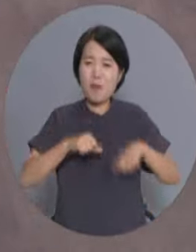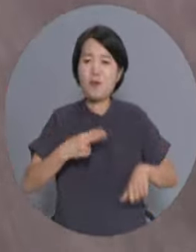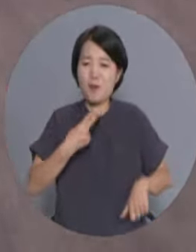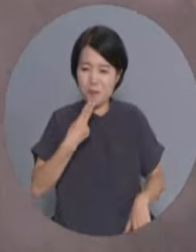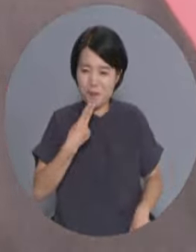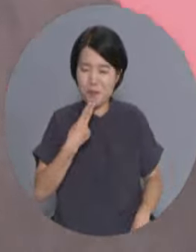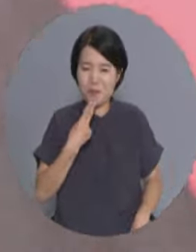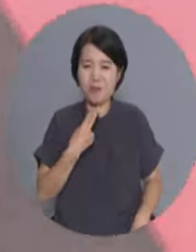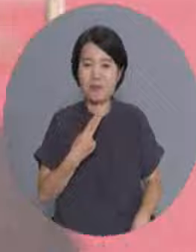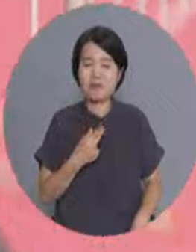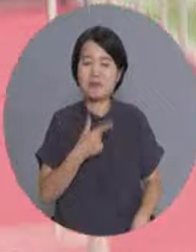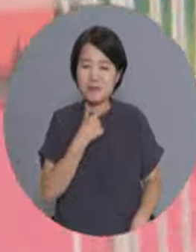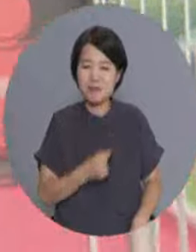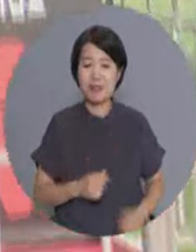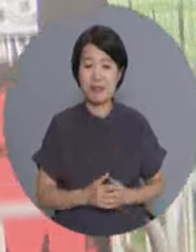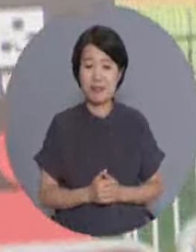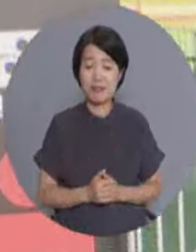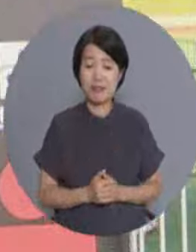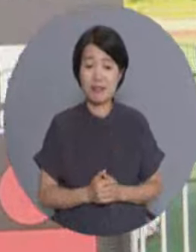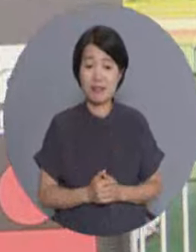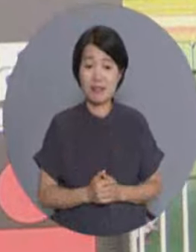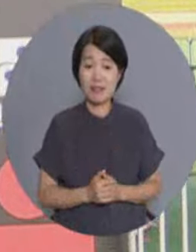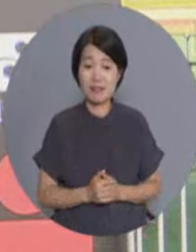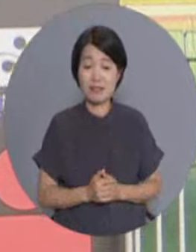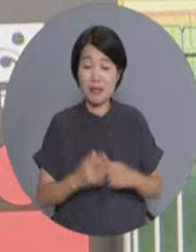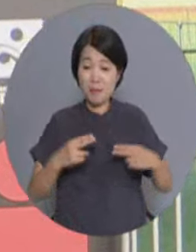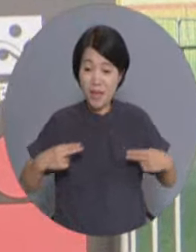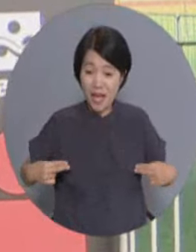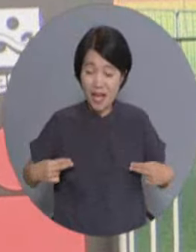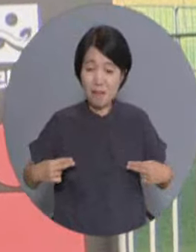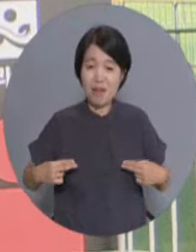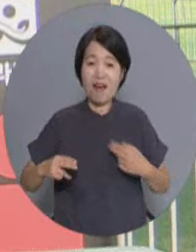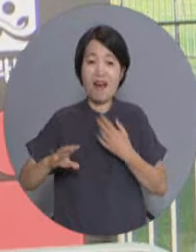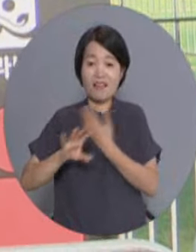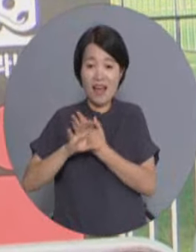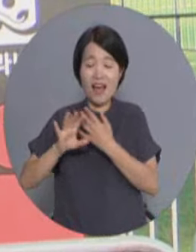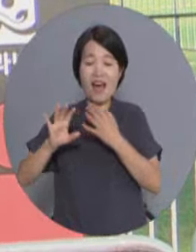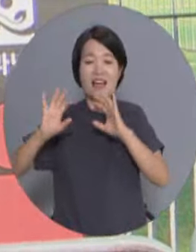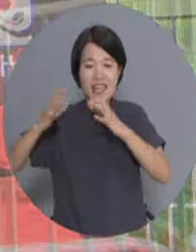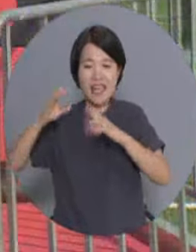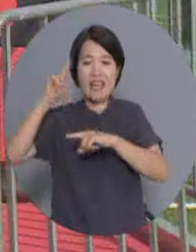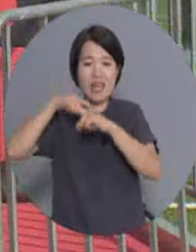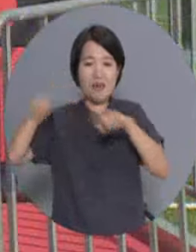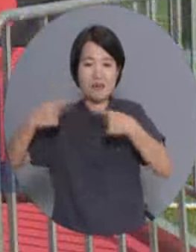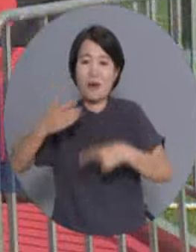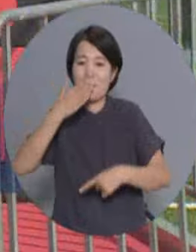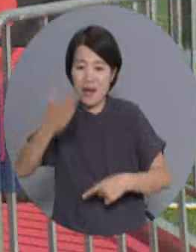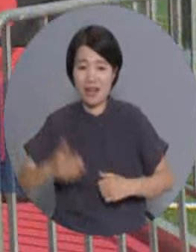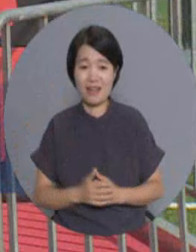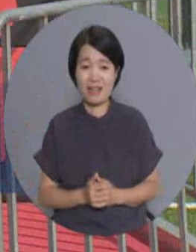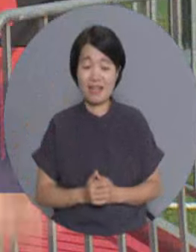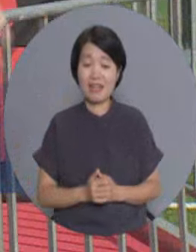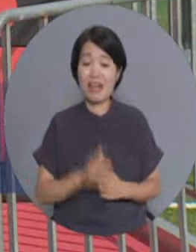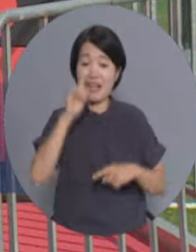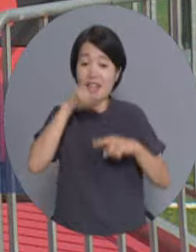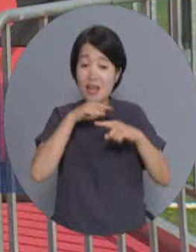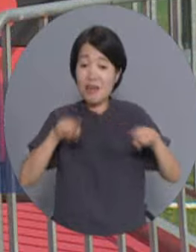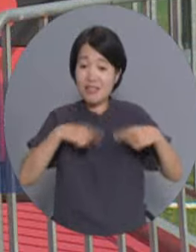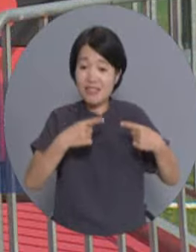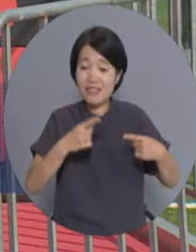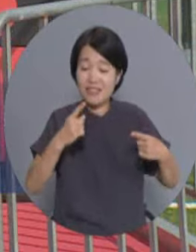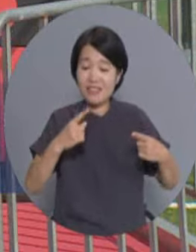세계대회 출전권이 걸렸지만 진짜 목표는 도전입니다. 한마디로 요약해드리면 바로 성취감인 것 같아요. 이 뒤에